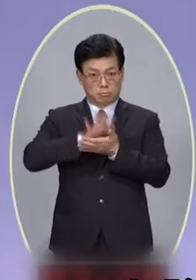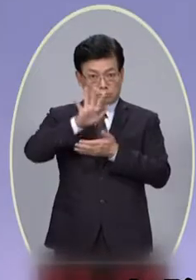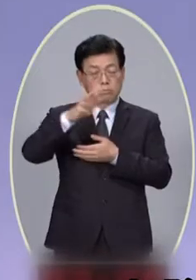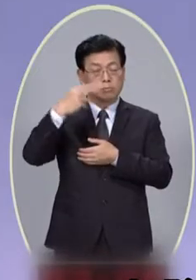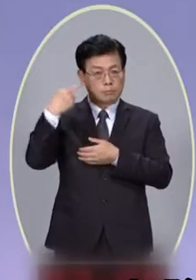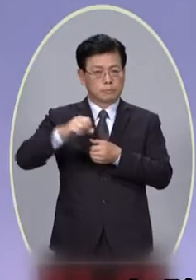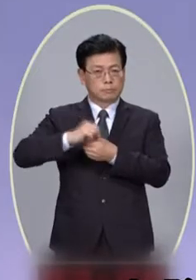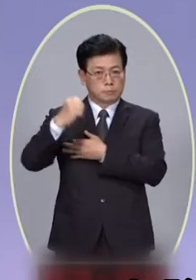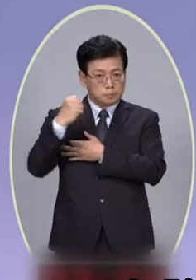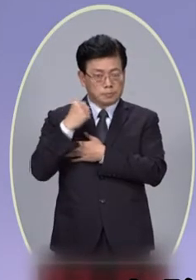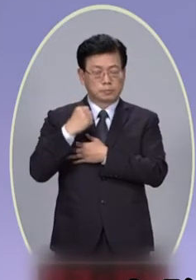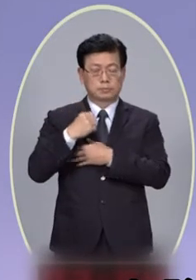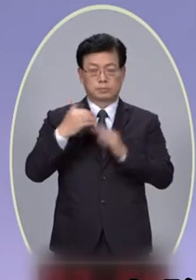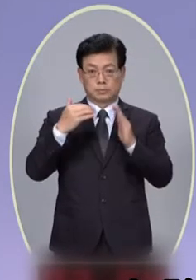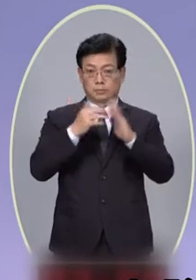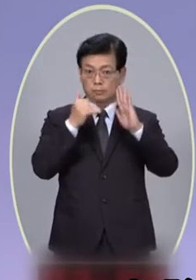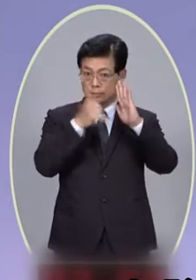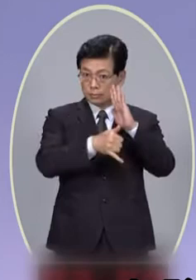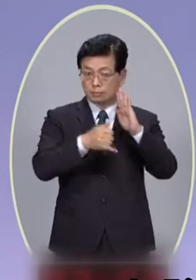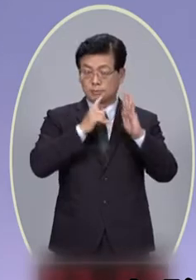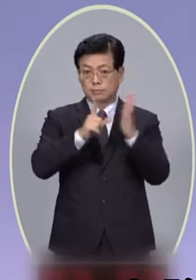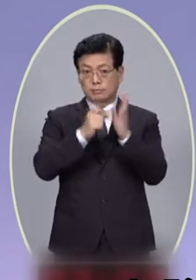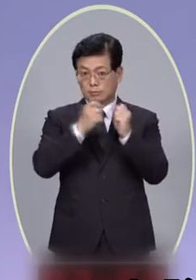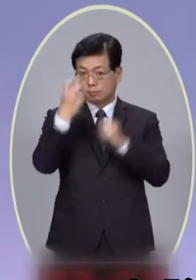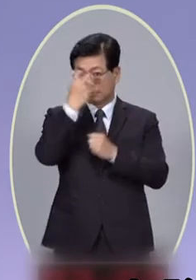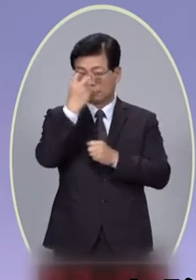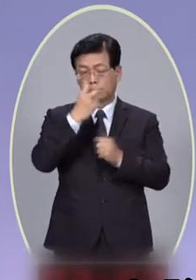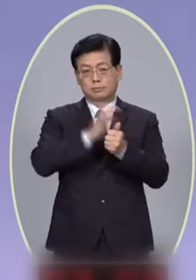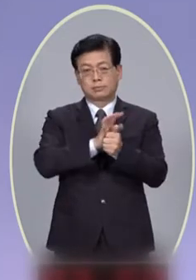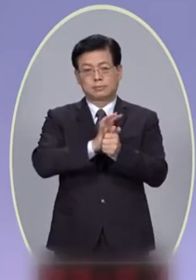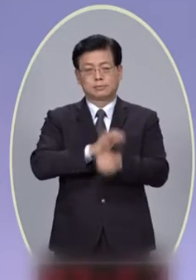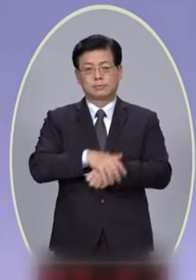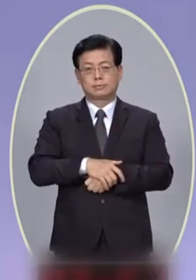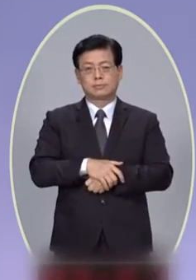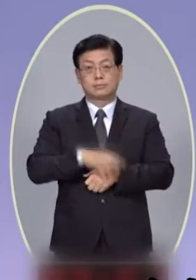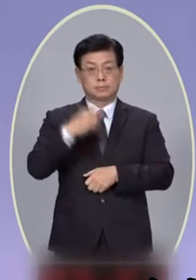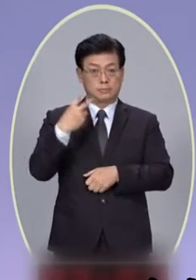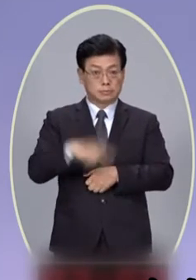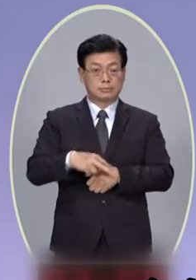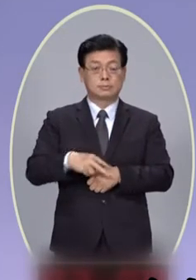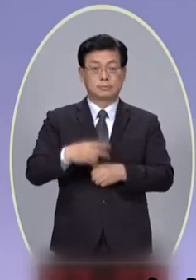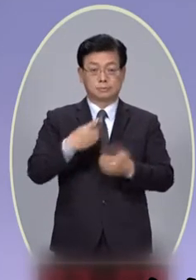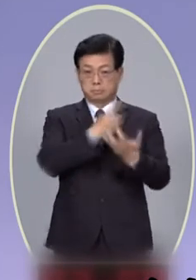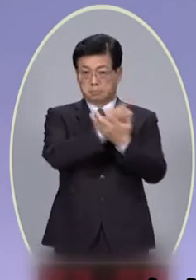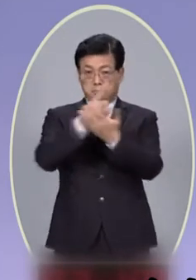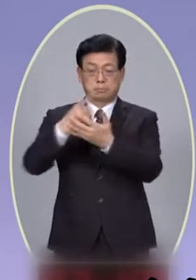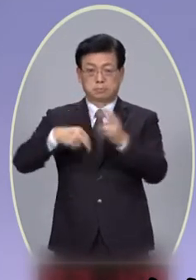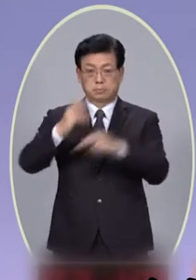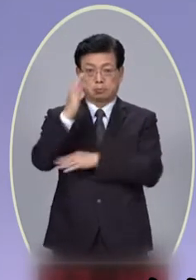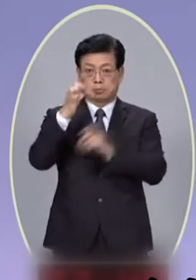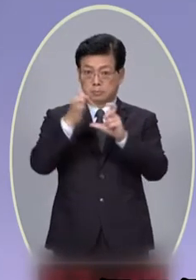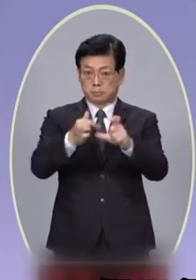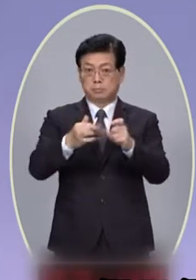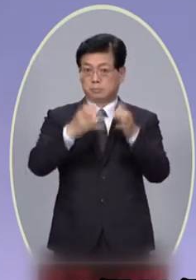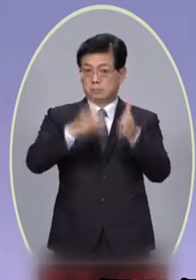加强居家式的长照服务，同时呢，会在每一个行政区